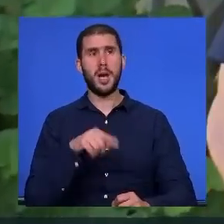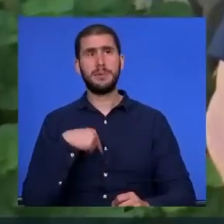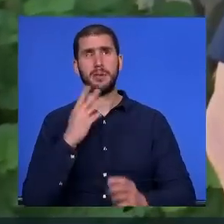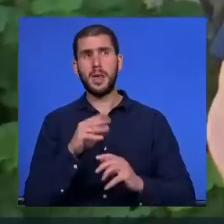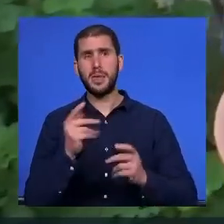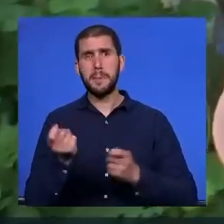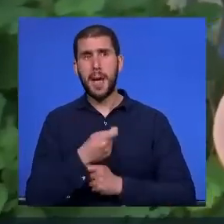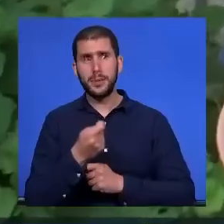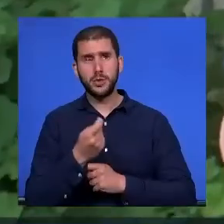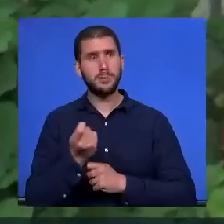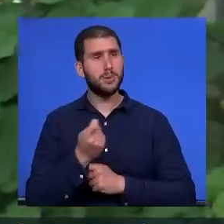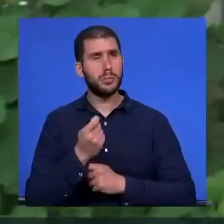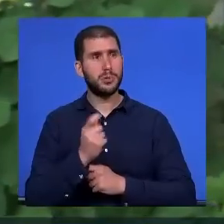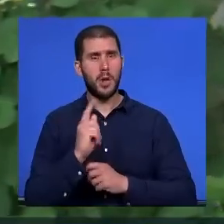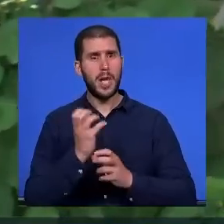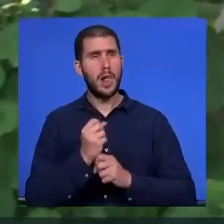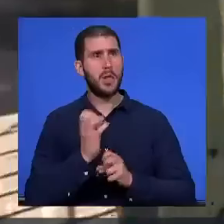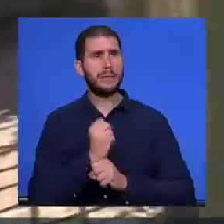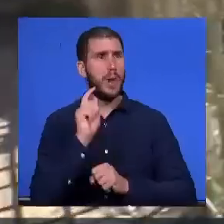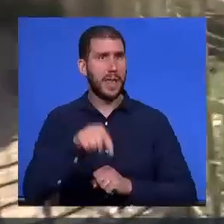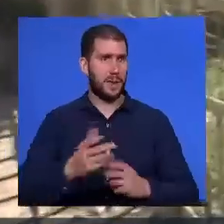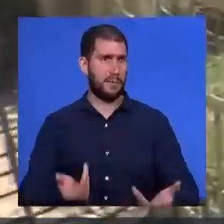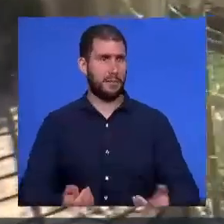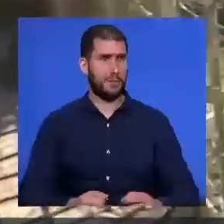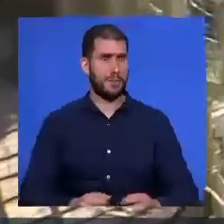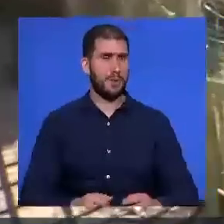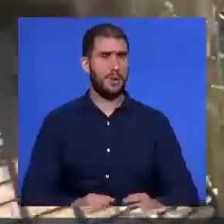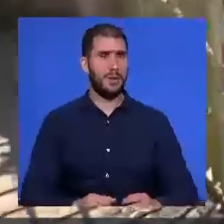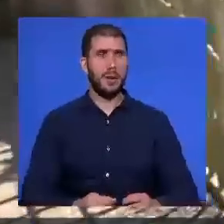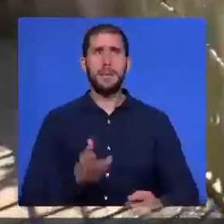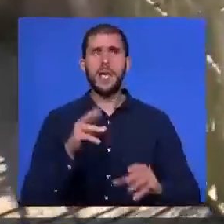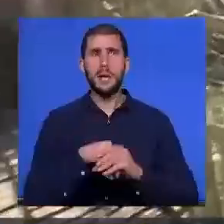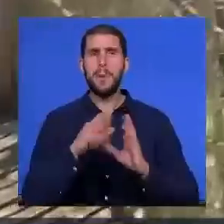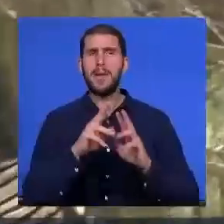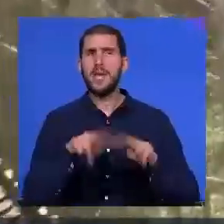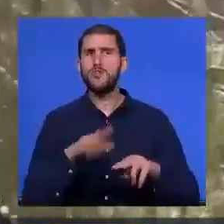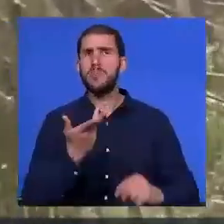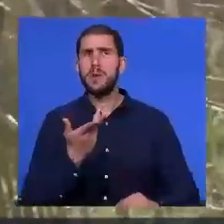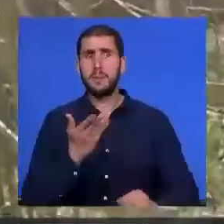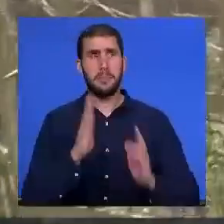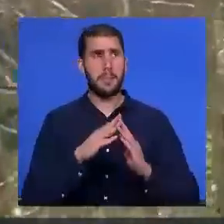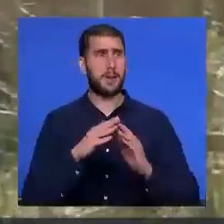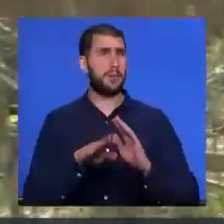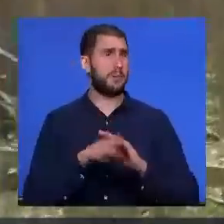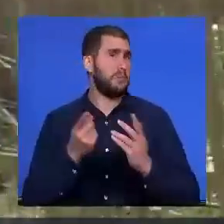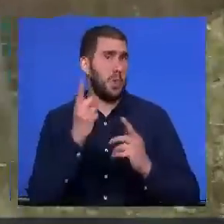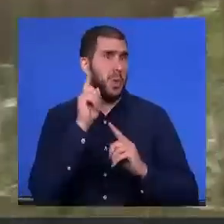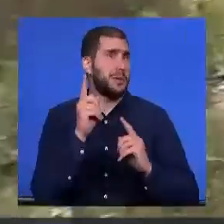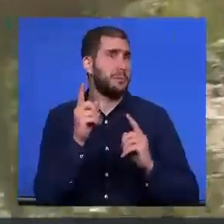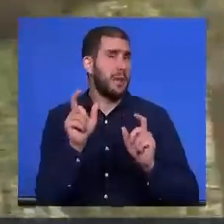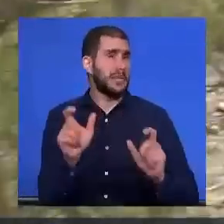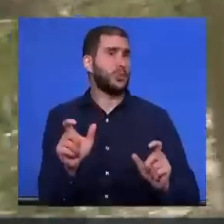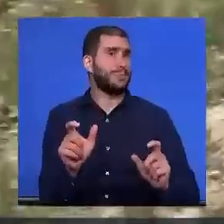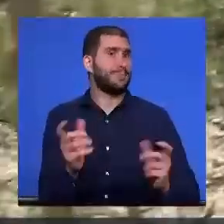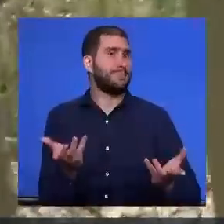למכבי אש? פשוט לא מספיקים להגיע. מה יש בבית הזה? בבית הזה כרגע לא ידוע, חסום.